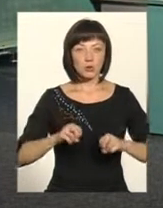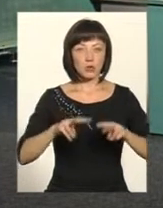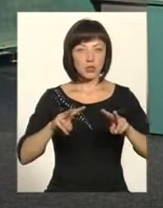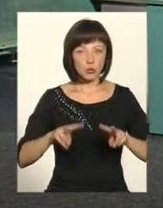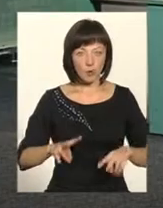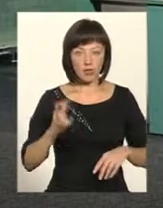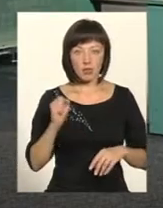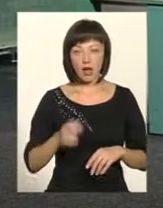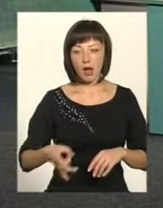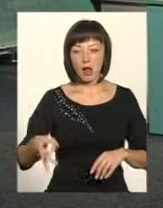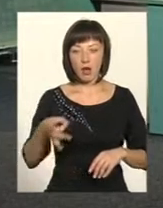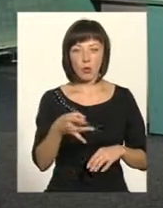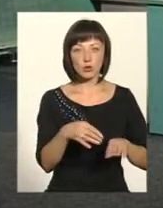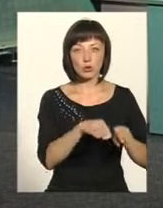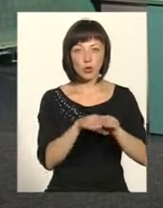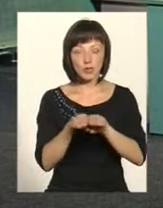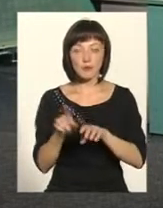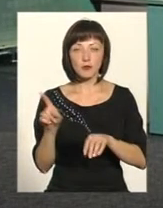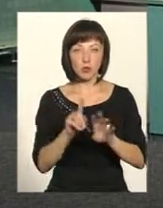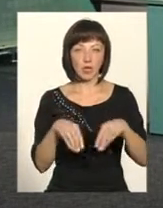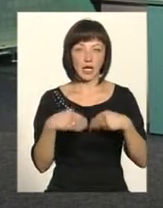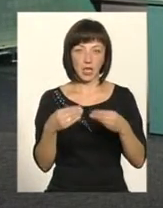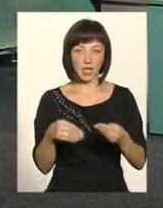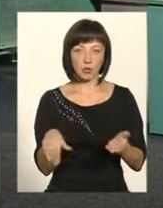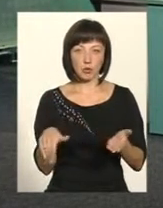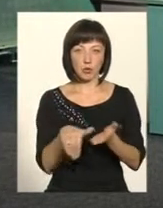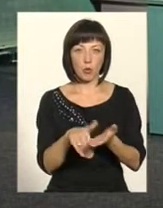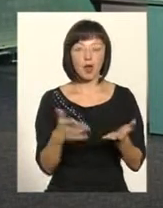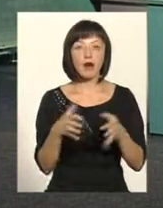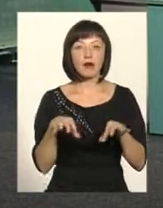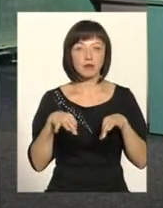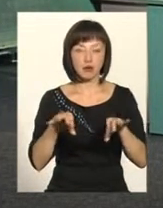районному рівні, аби, власне, надати тут допомогу, і який той